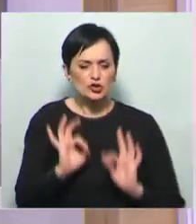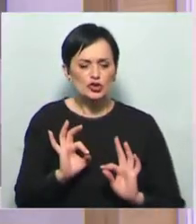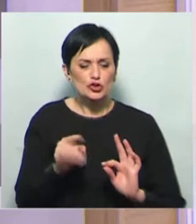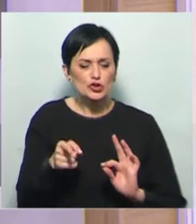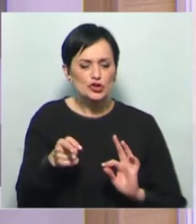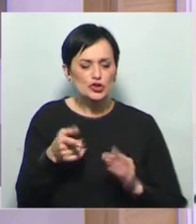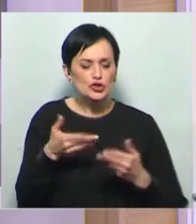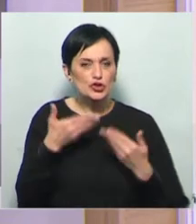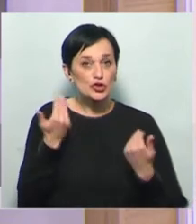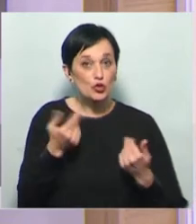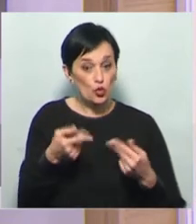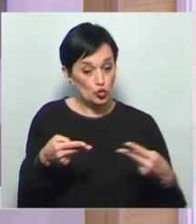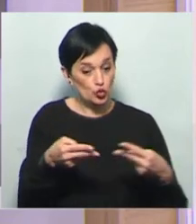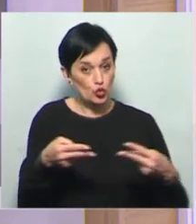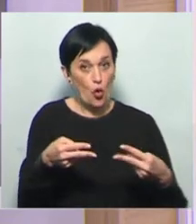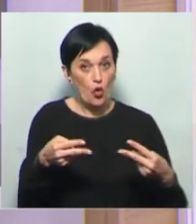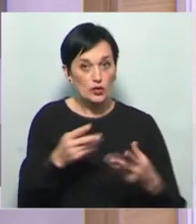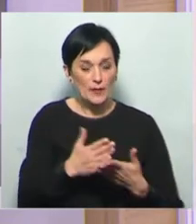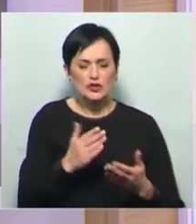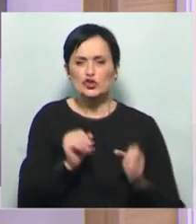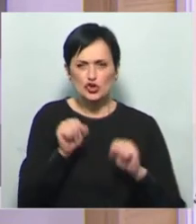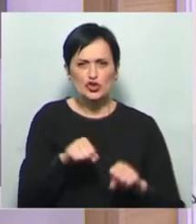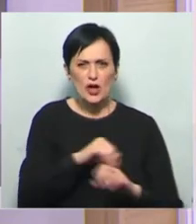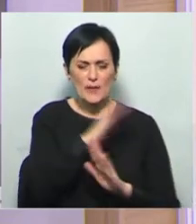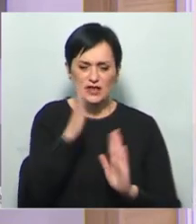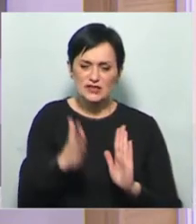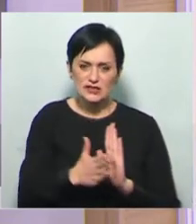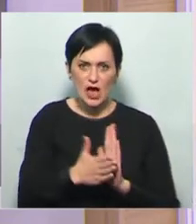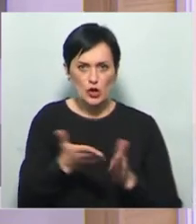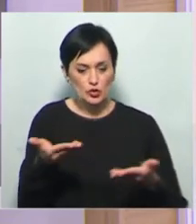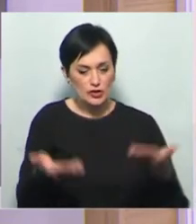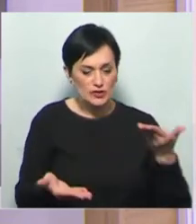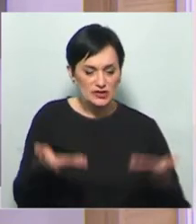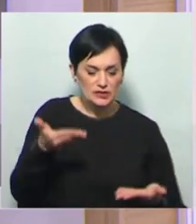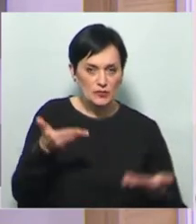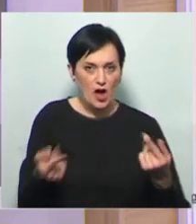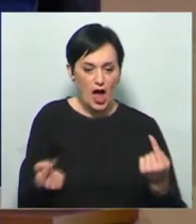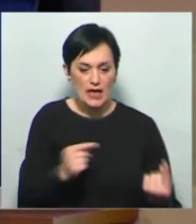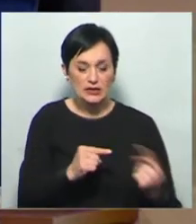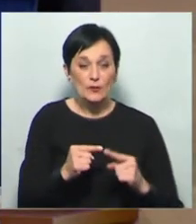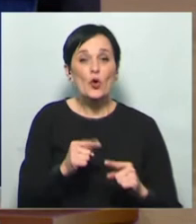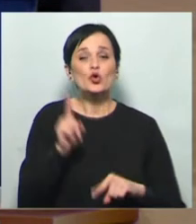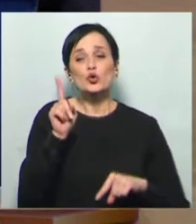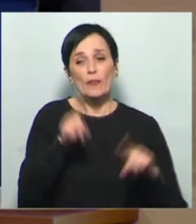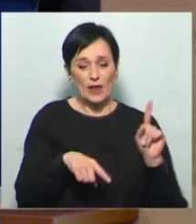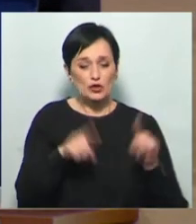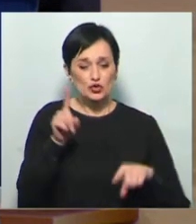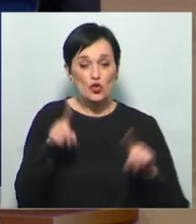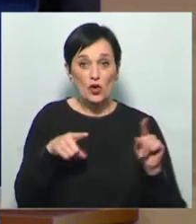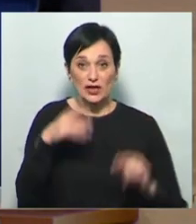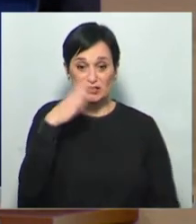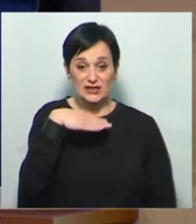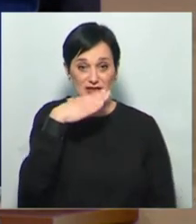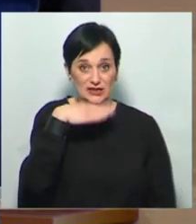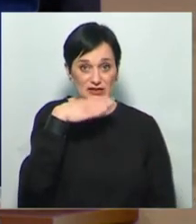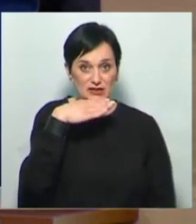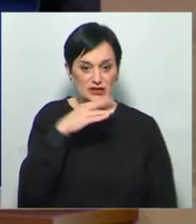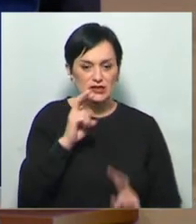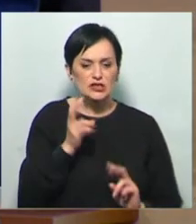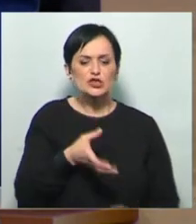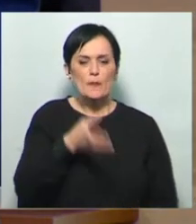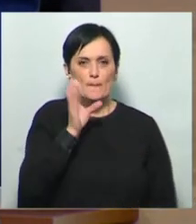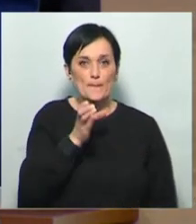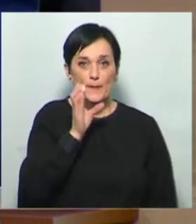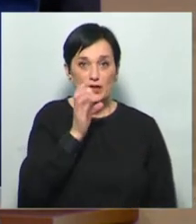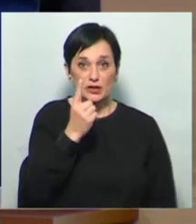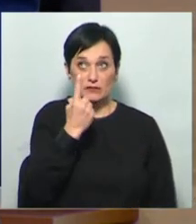რამდენად ტოლფასია და შეიძლება საერთოდ ეს საპირწონე იყოს ერთმანეთის? ზოგადად წყლის მიღება